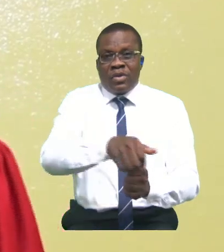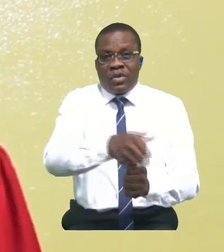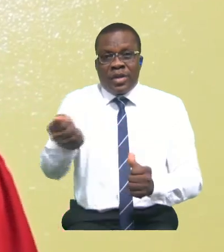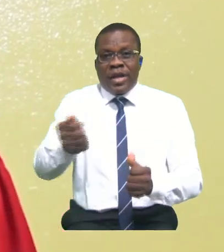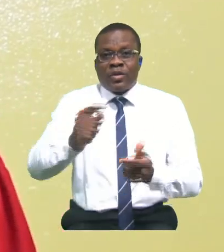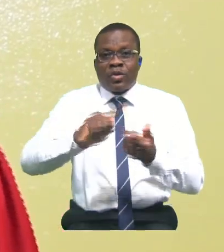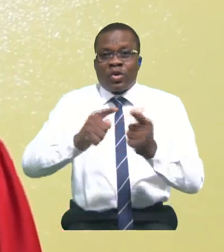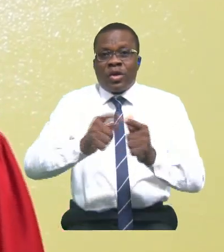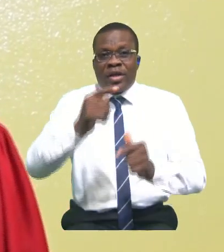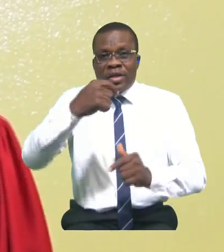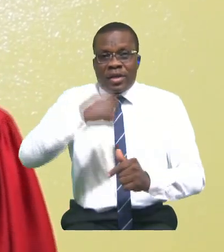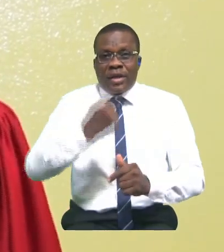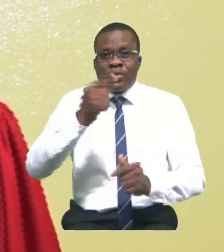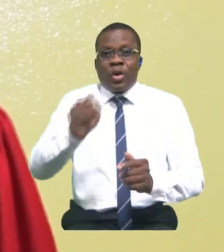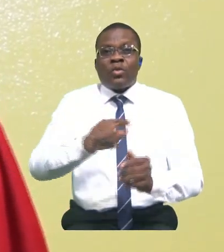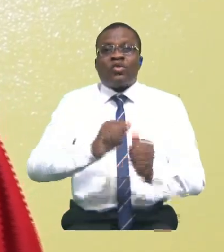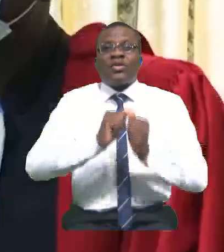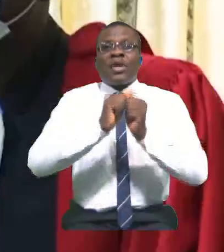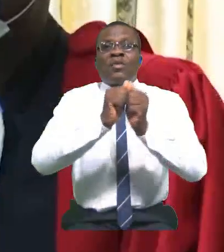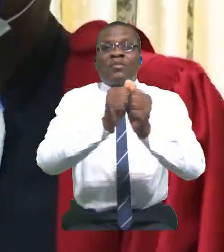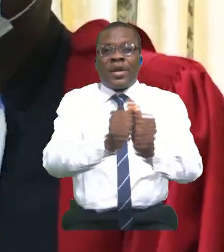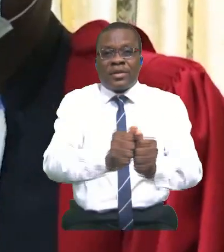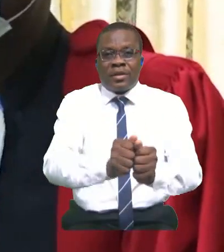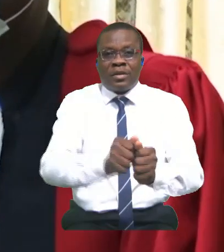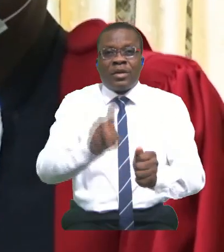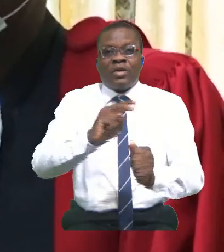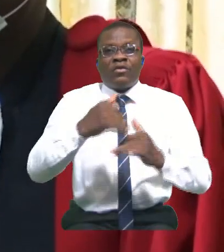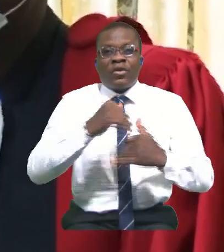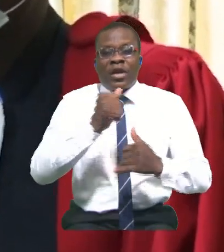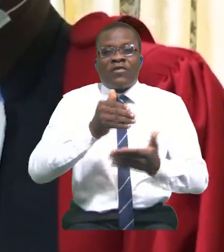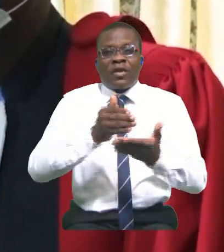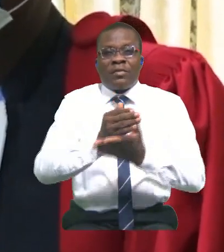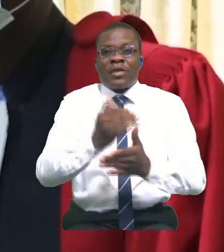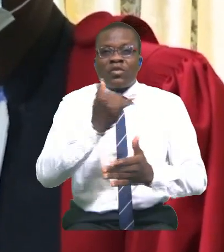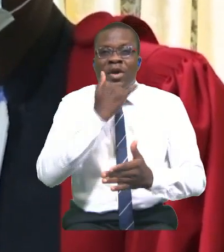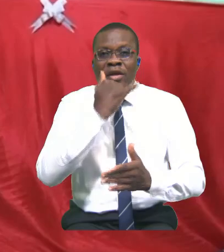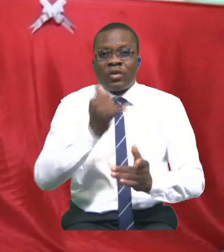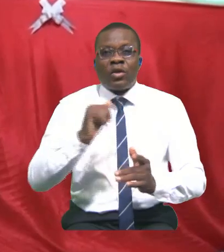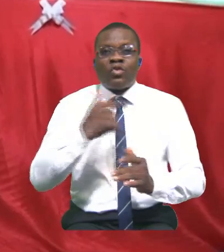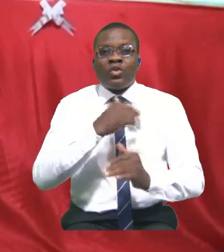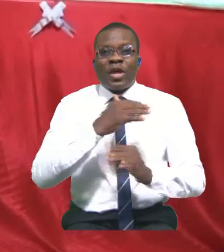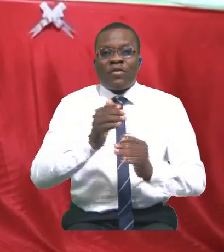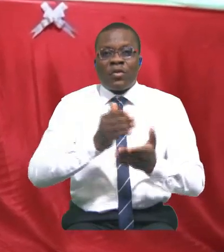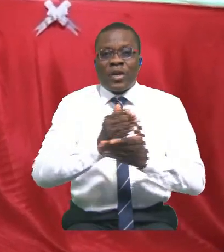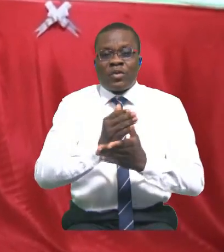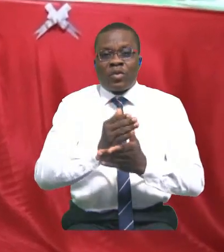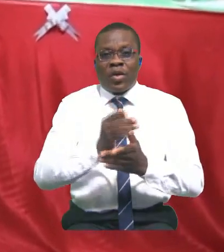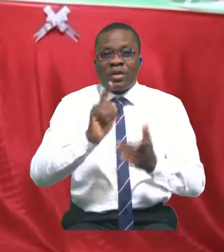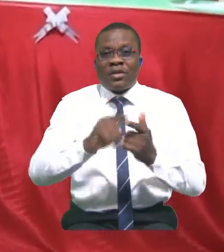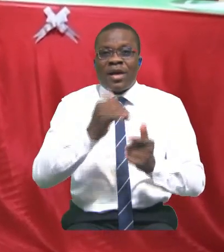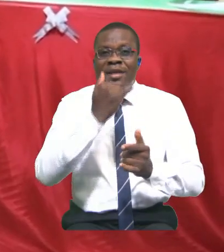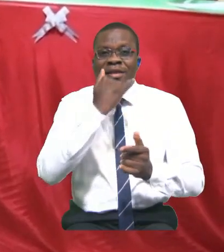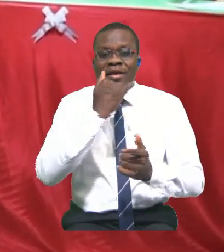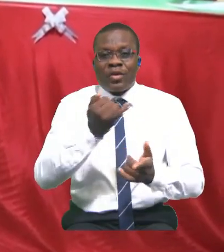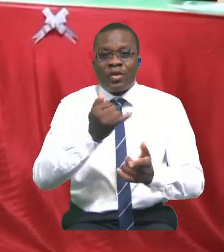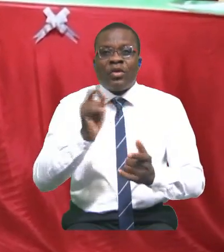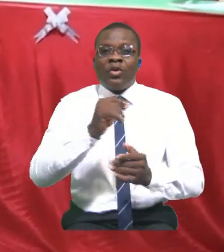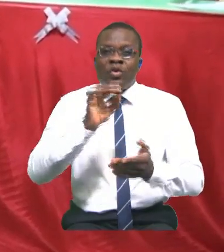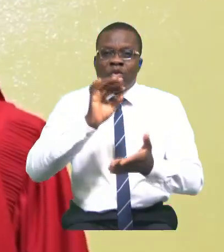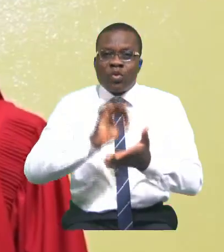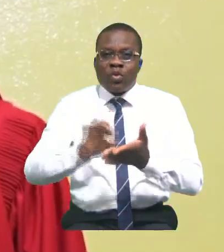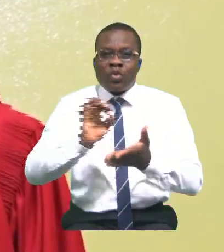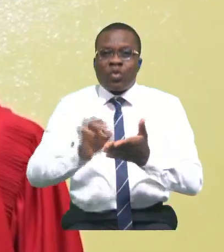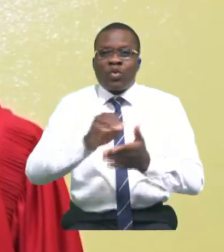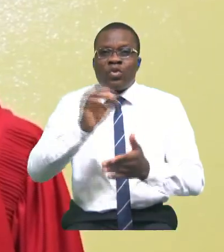moi pour vous accompagner vous n'avez pas droit à l'erreur nous n'avons pas droit à l'erreur nous comptons